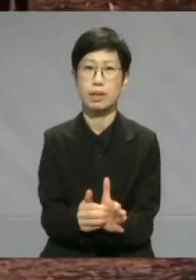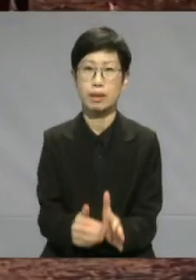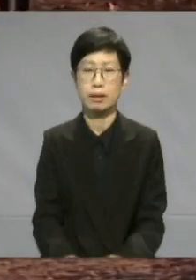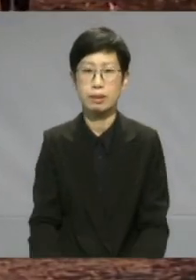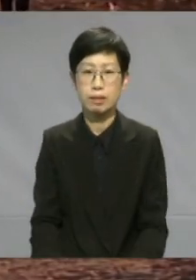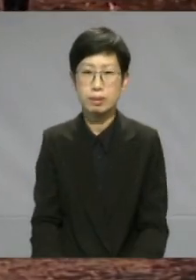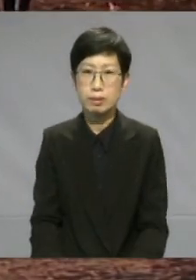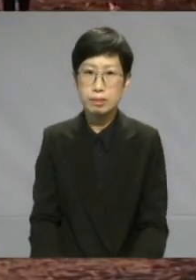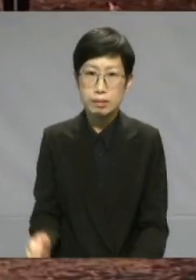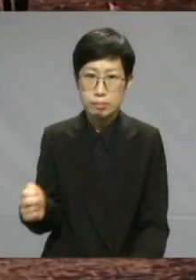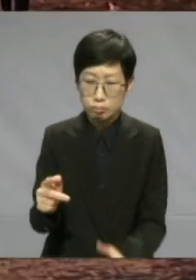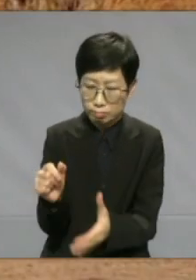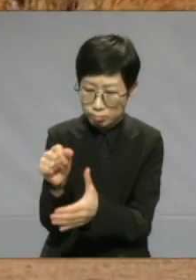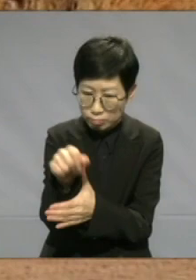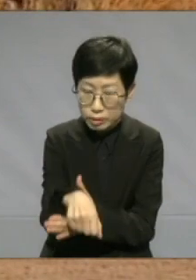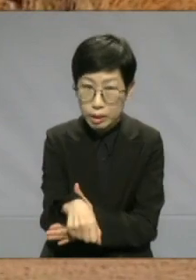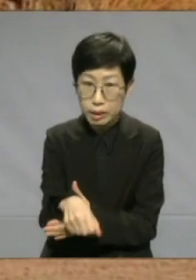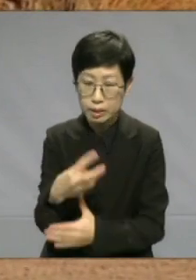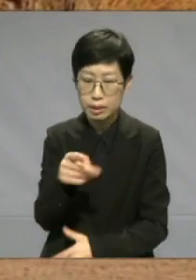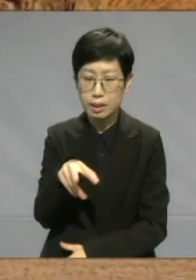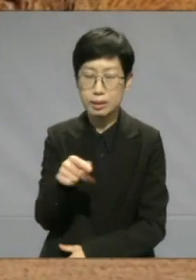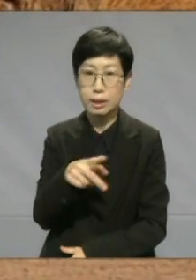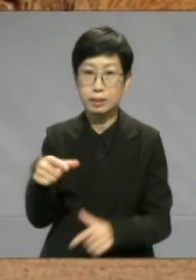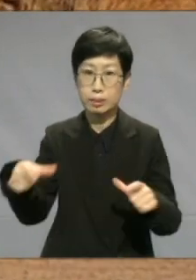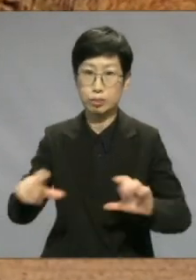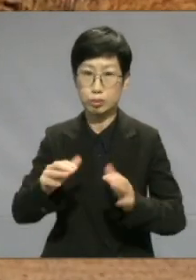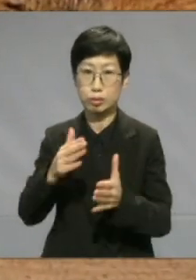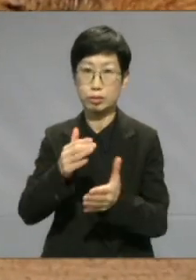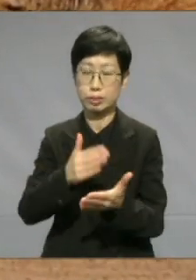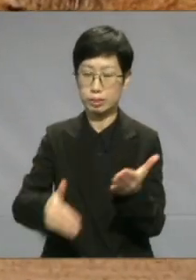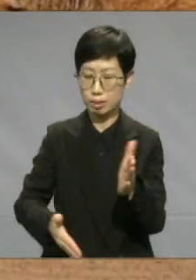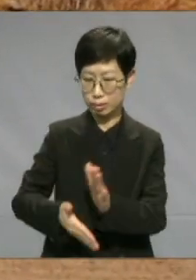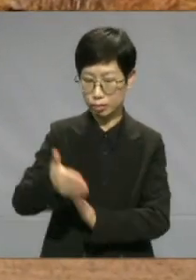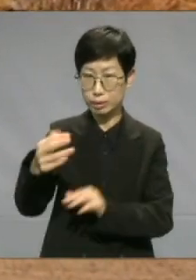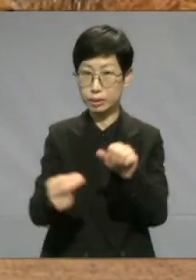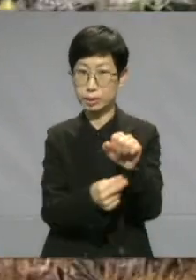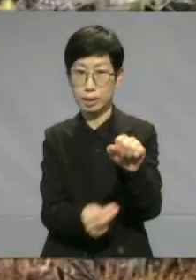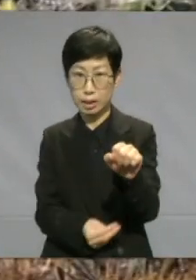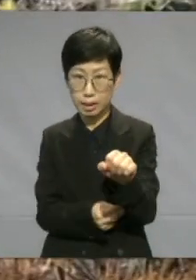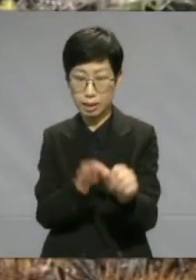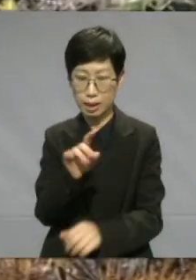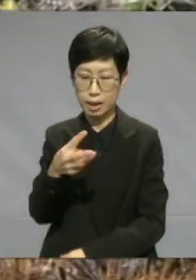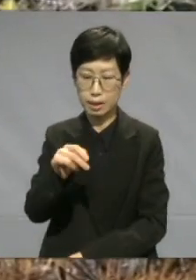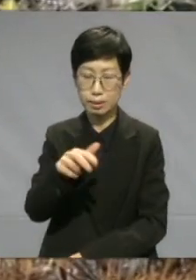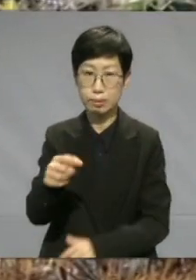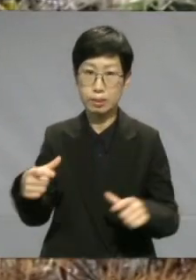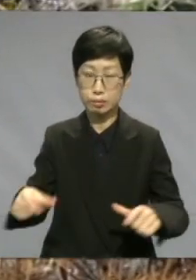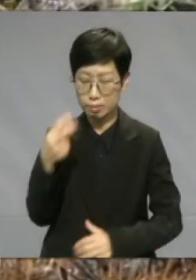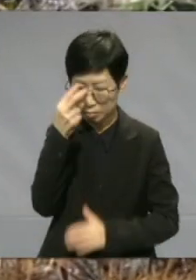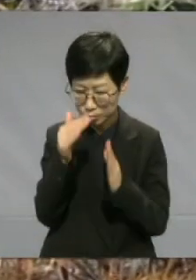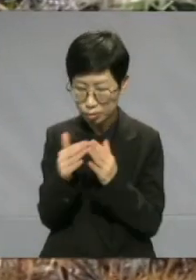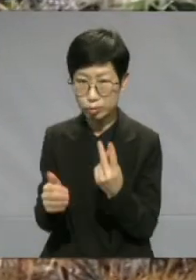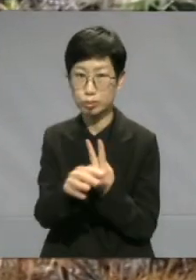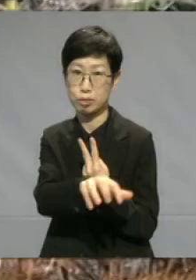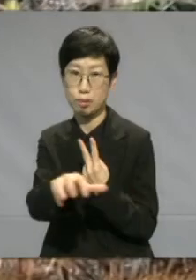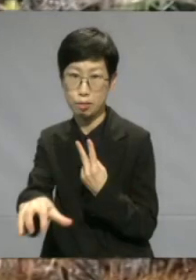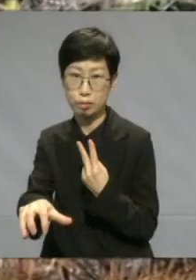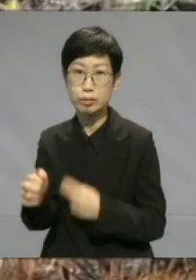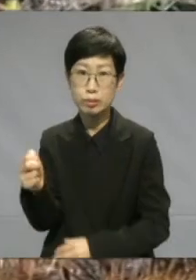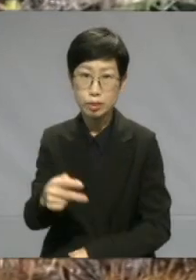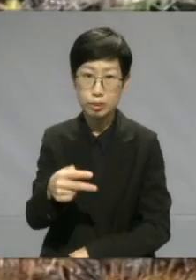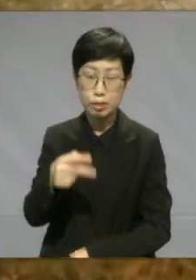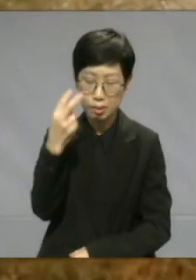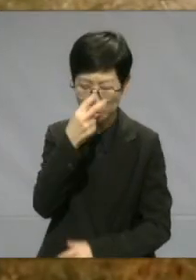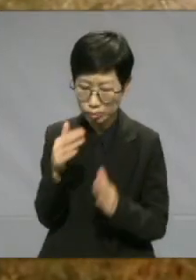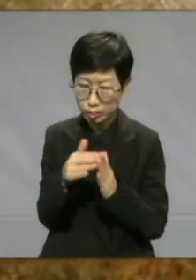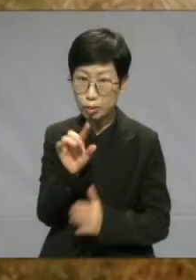통행을 다시 허용하는 곳은 텍사스주 국경 도시 이글패스의 교량과 애리조나주 검문소 두 곳, 캘리포니아주 샌디에이고